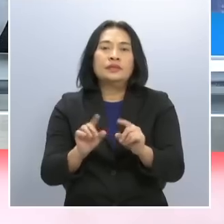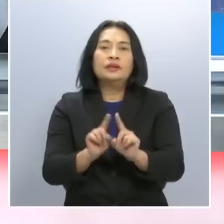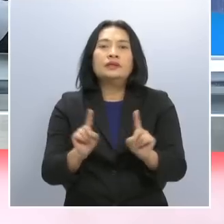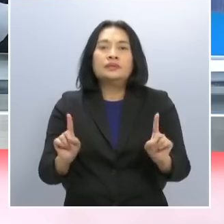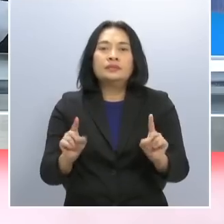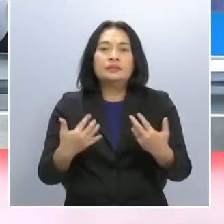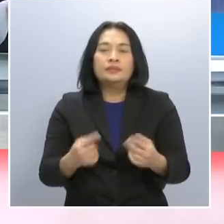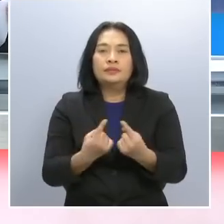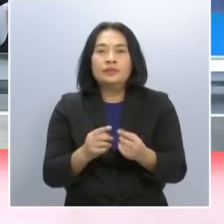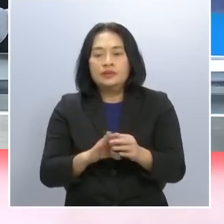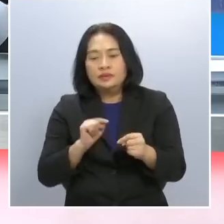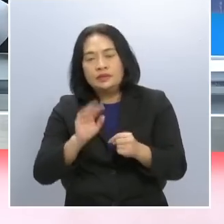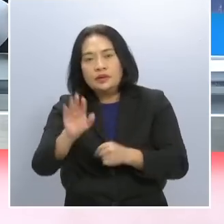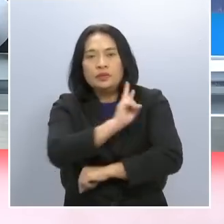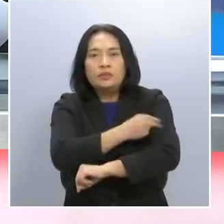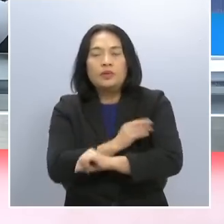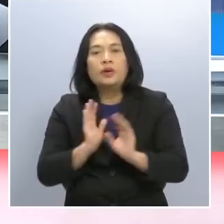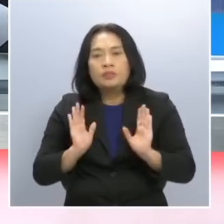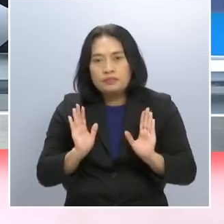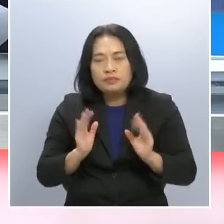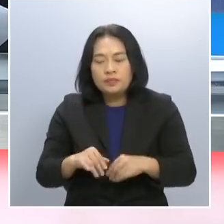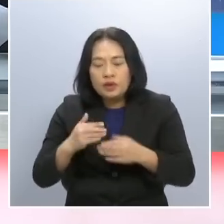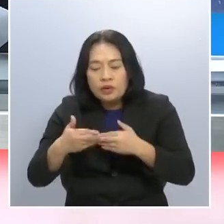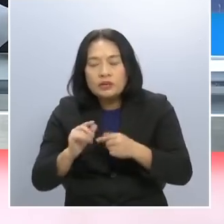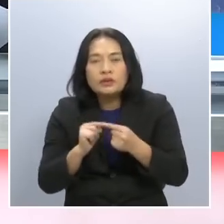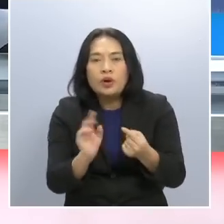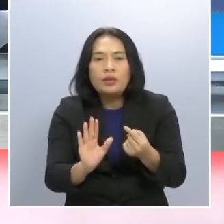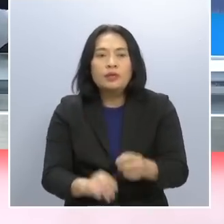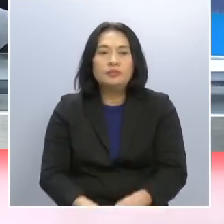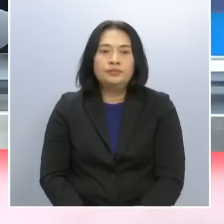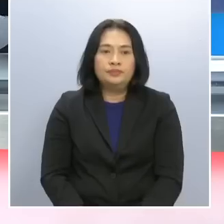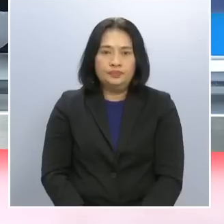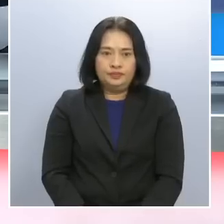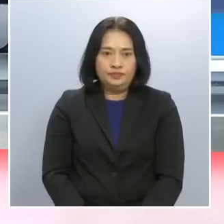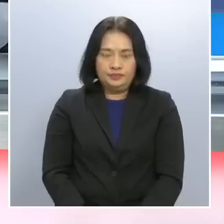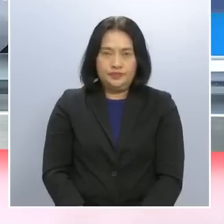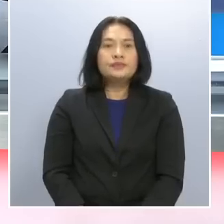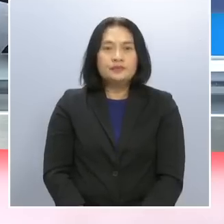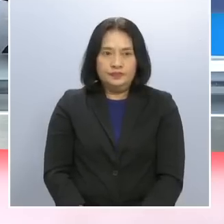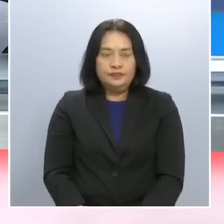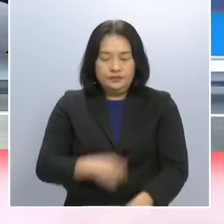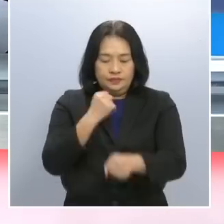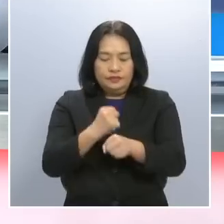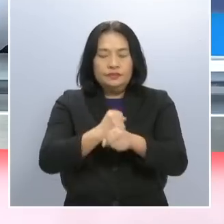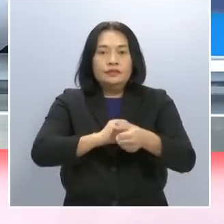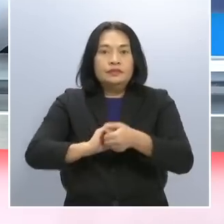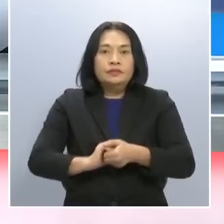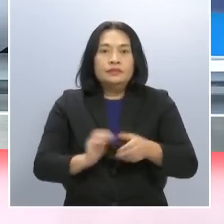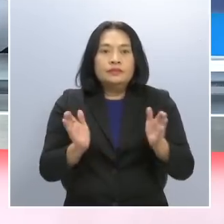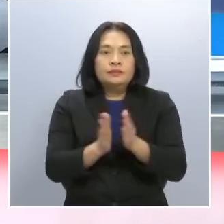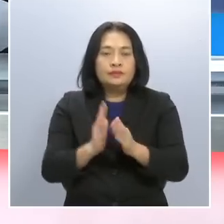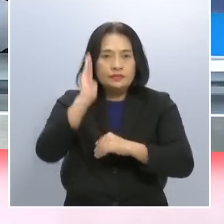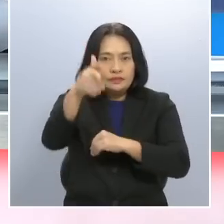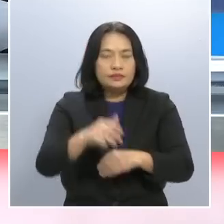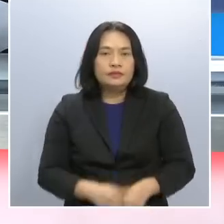งของนายแพทย์ชนน่านท่านก็บอกว่าอย่าเล่นต่อเลยเนาะก็คือถือว่าจะต้องทำงานร่วมกันต่อไปนะทางคุณสิทธ